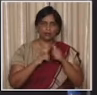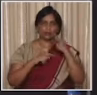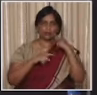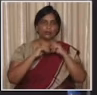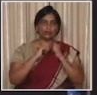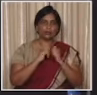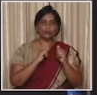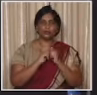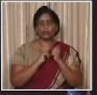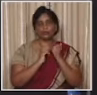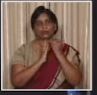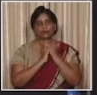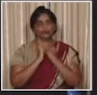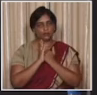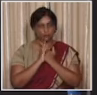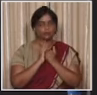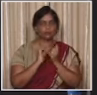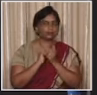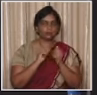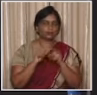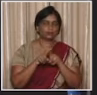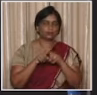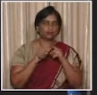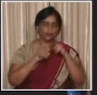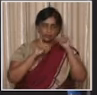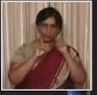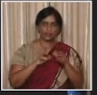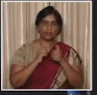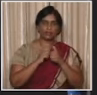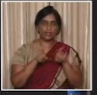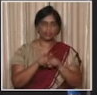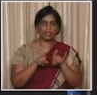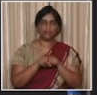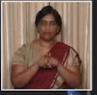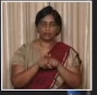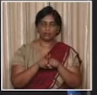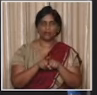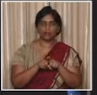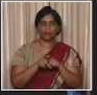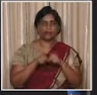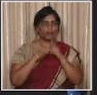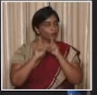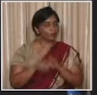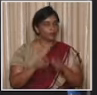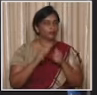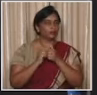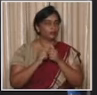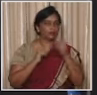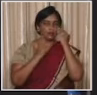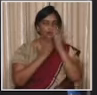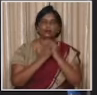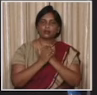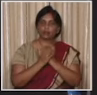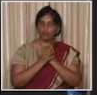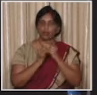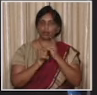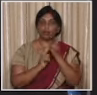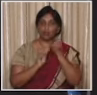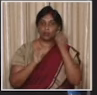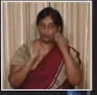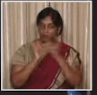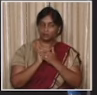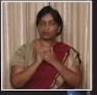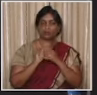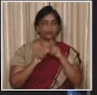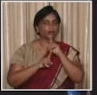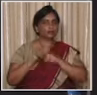සෞඛ්‍ය හේතු මත තමයි මේ රෝගීන් අන්තරාව වුණේ කියලා. ඒ වගේම මුදල් පිළිබඳව කතා